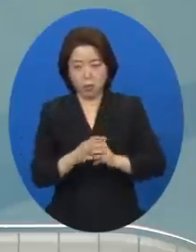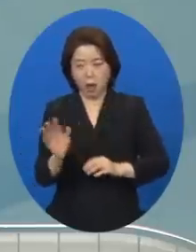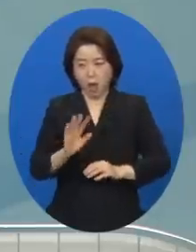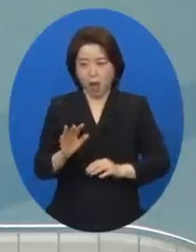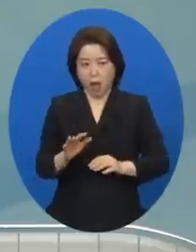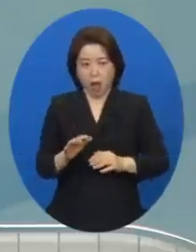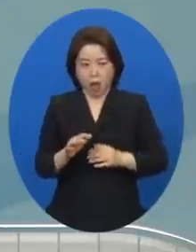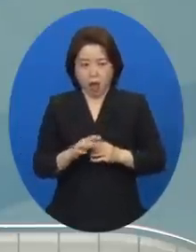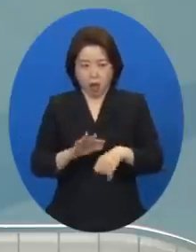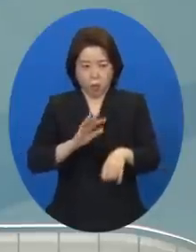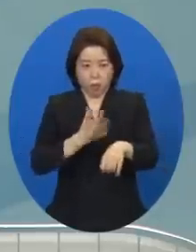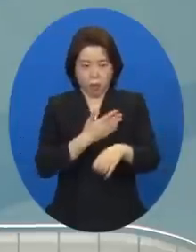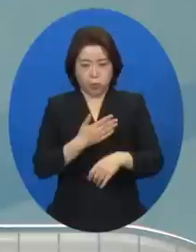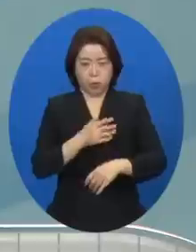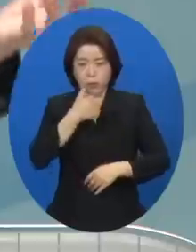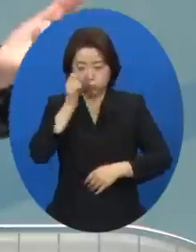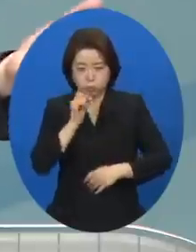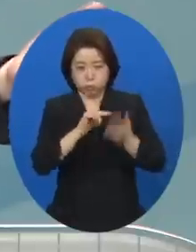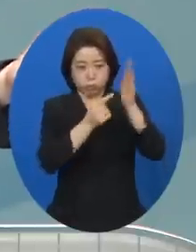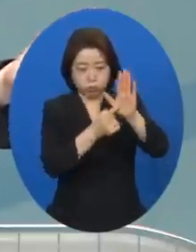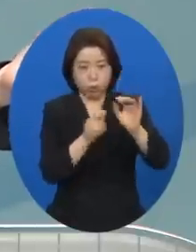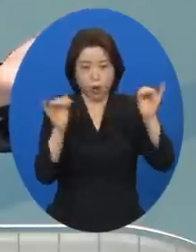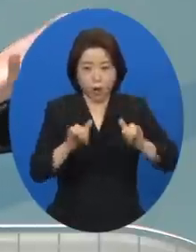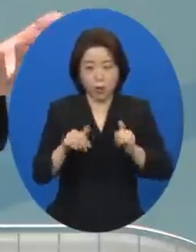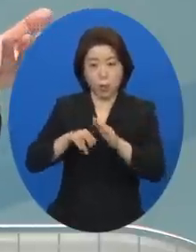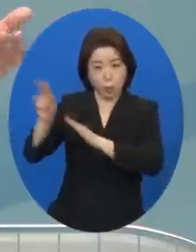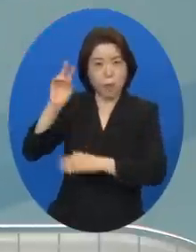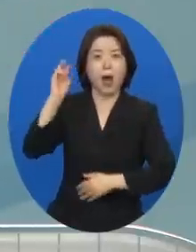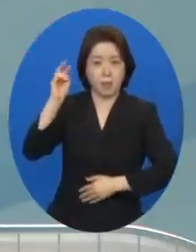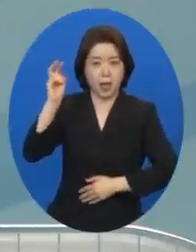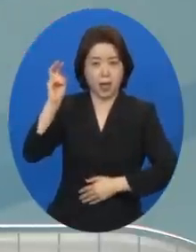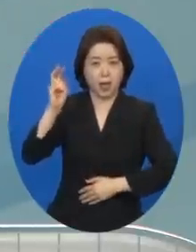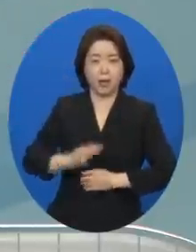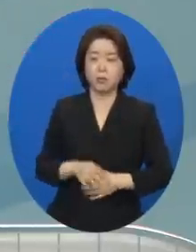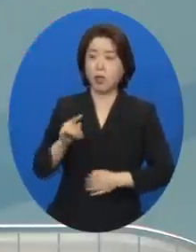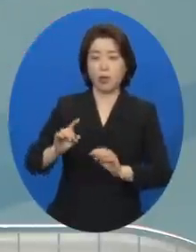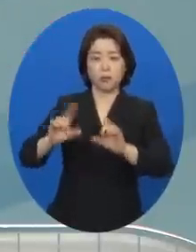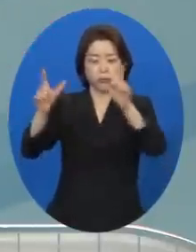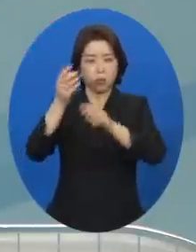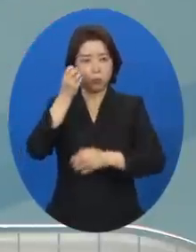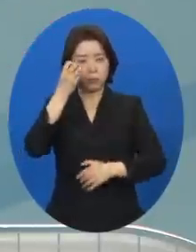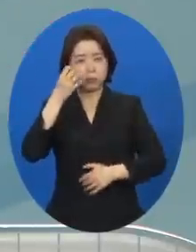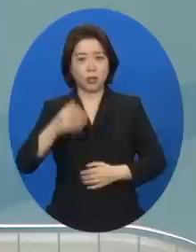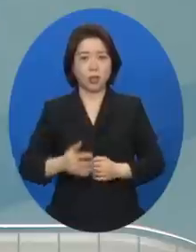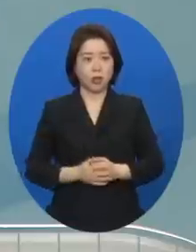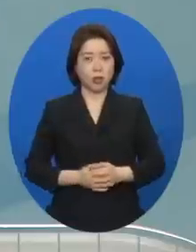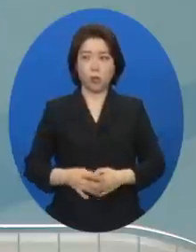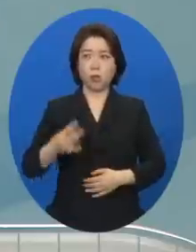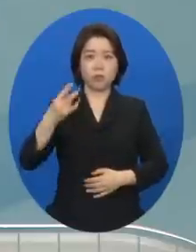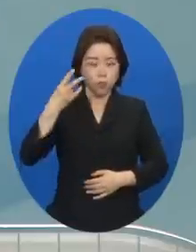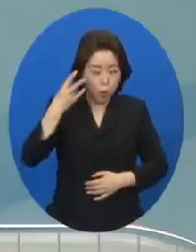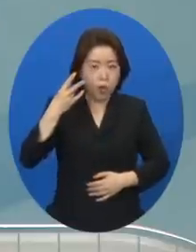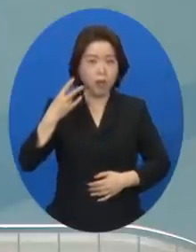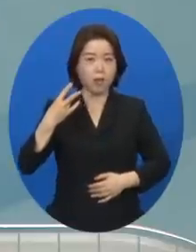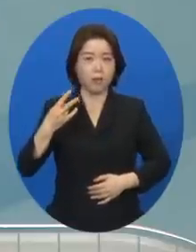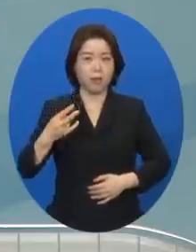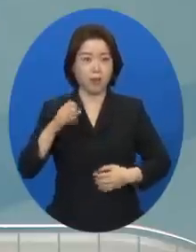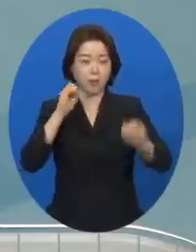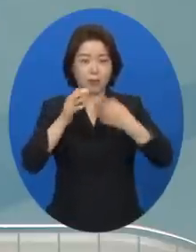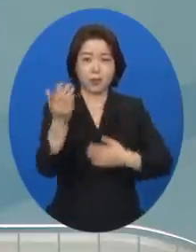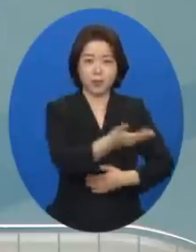못한다는게 드러날까 봐 무서워서 도망을 갔을 텐데 그날은 이상하게 이해하고 자기가 대답을